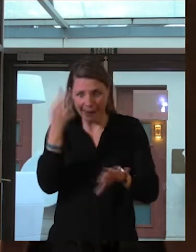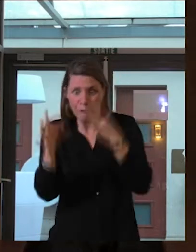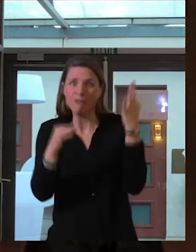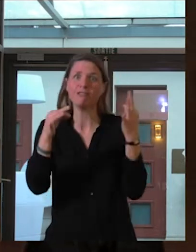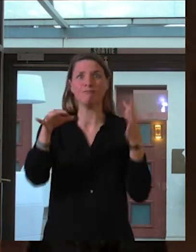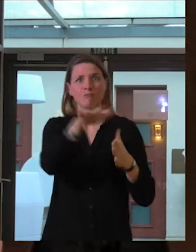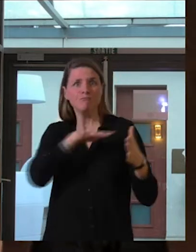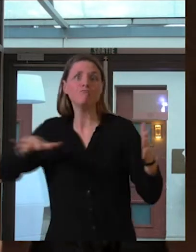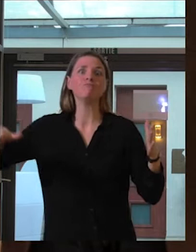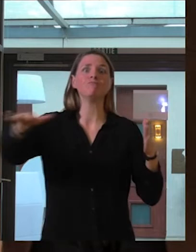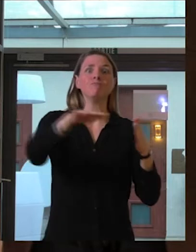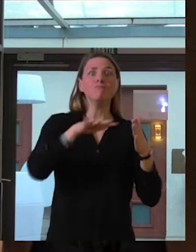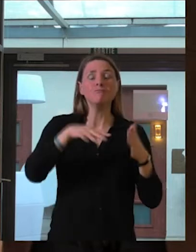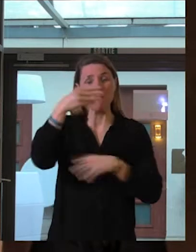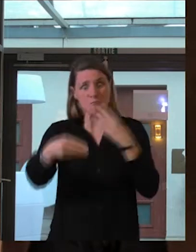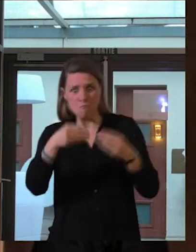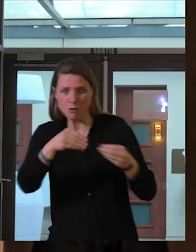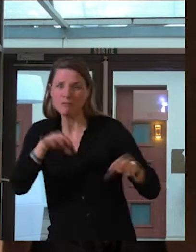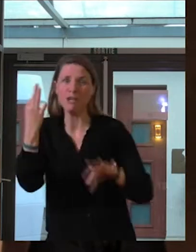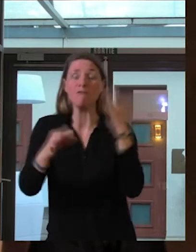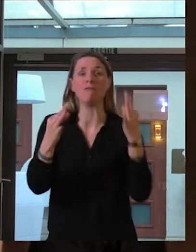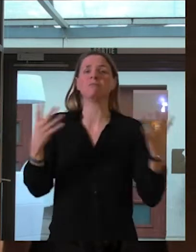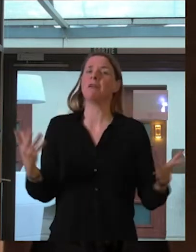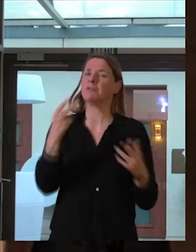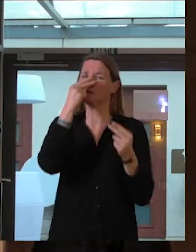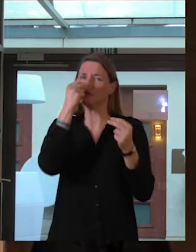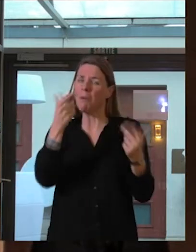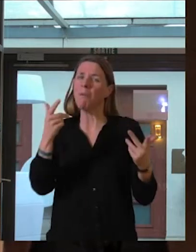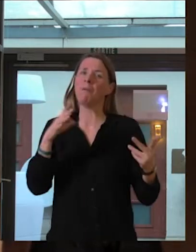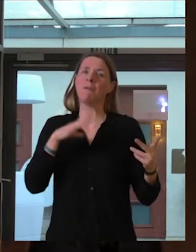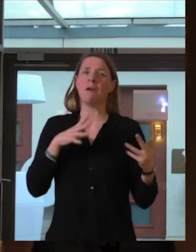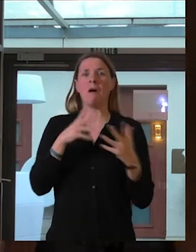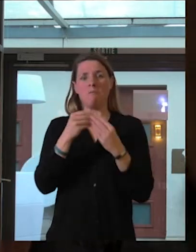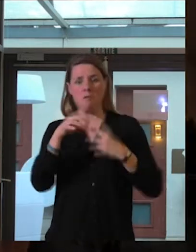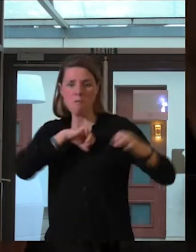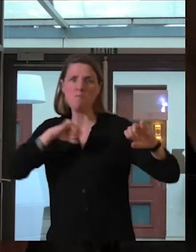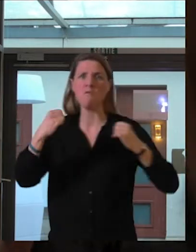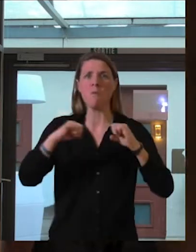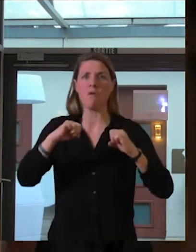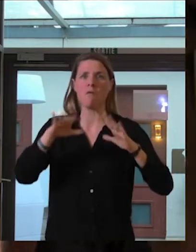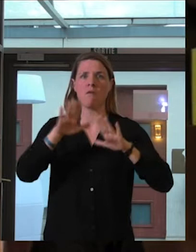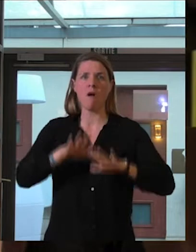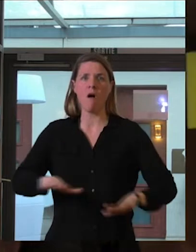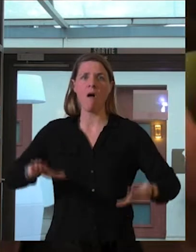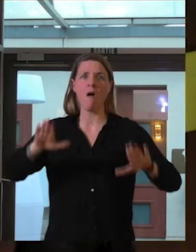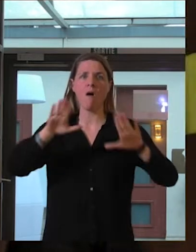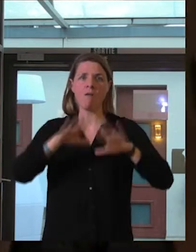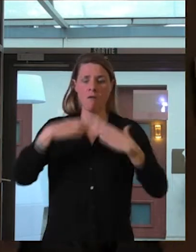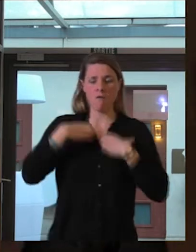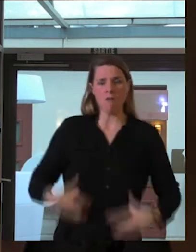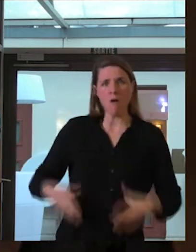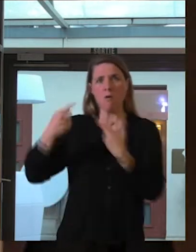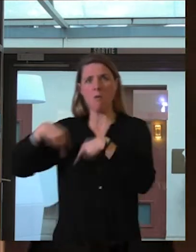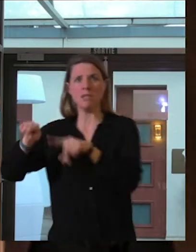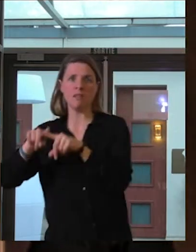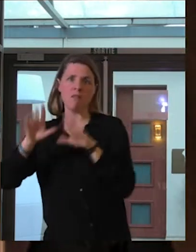vrai que je trouve qu'il y a encore beaucoup de mouvements très lents au niveau des clubs et des comités. Alors,